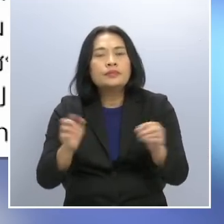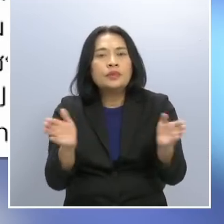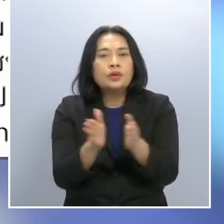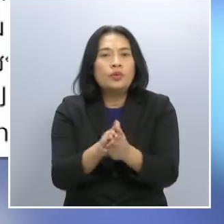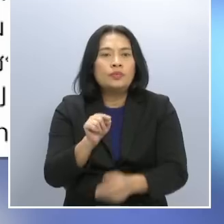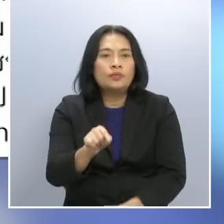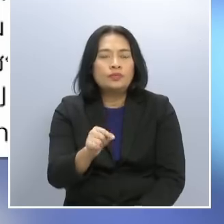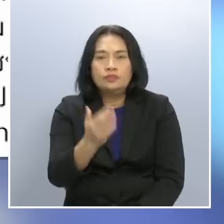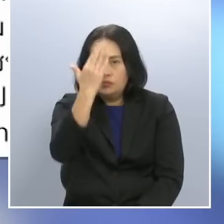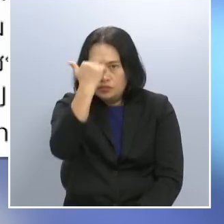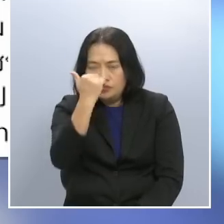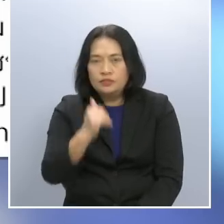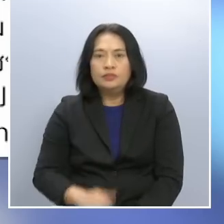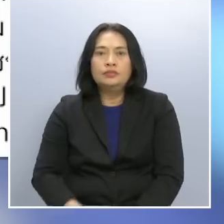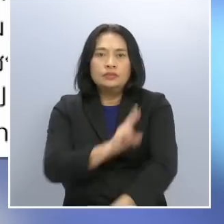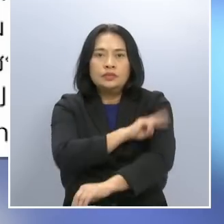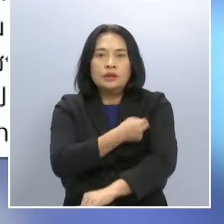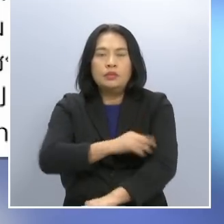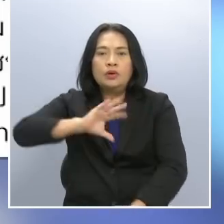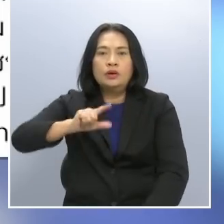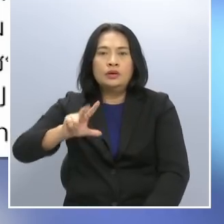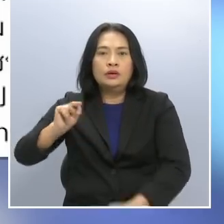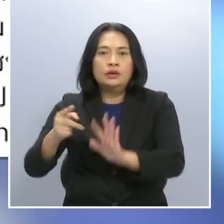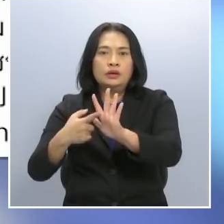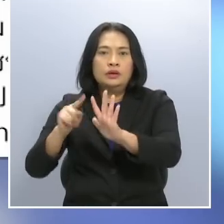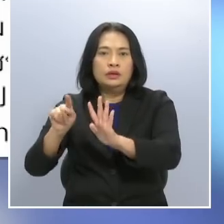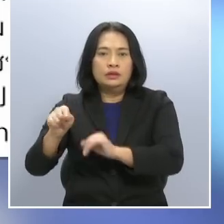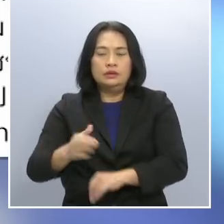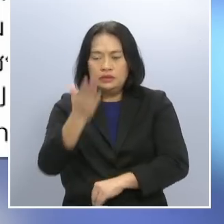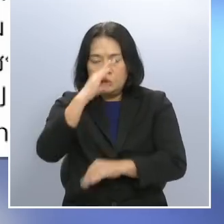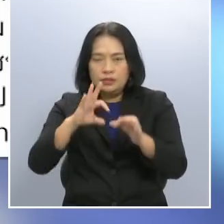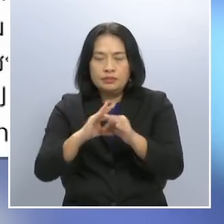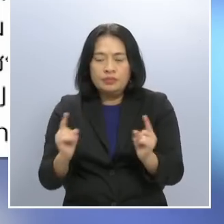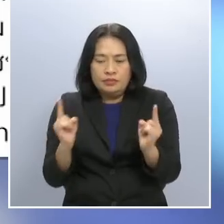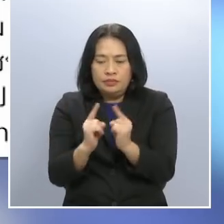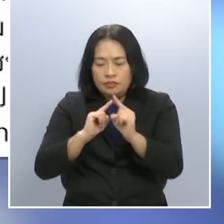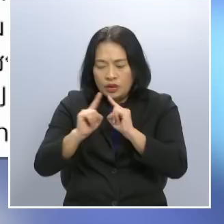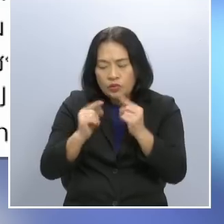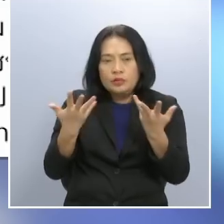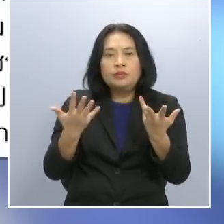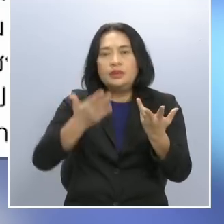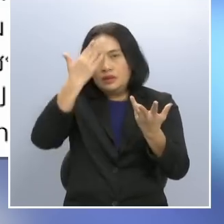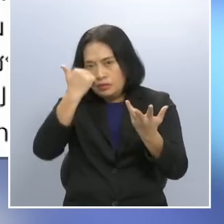พี่ชนน่านถึงไม่มีการพูดกับผ ม เรามันรูปผู้ชายกันพอนี่ทำไมถึงไม่คุยกันล่ะ